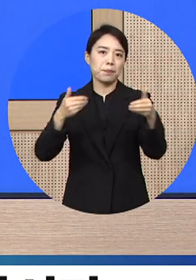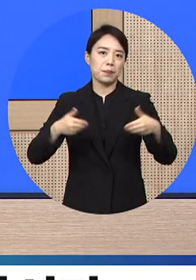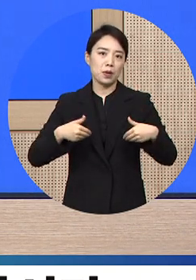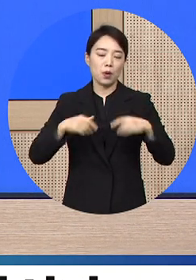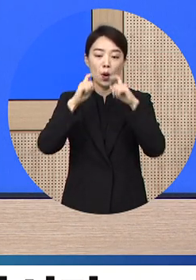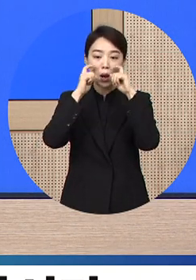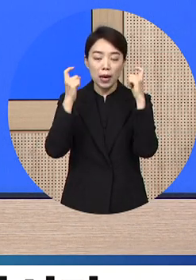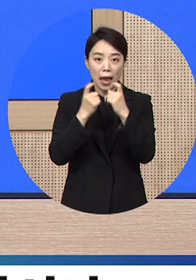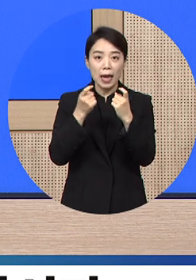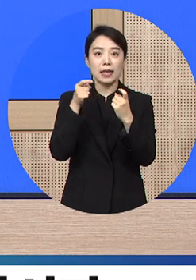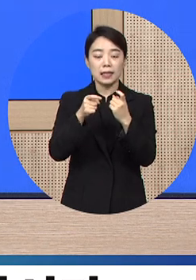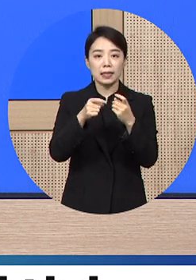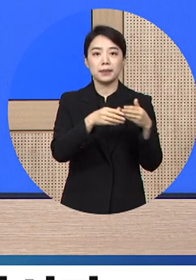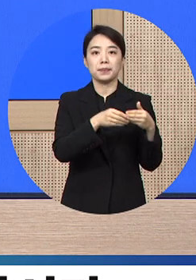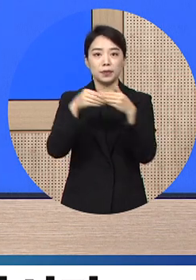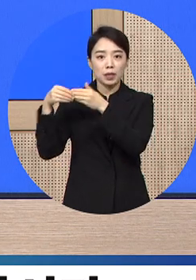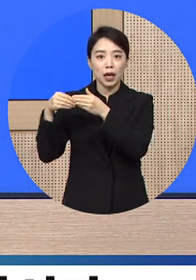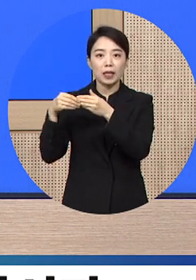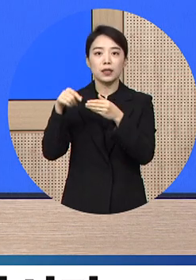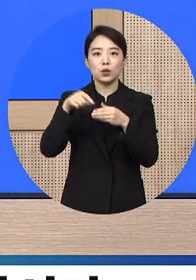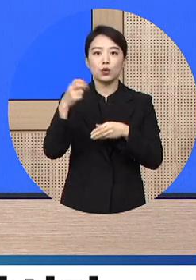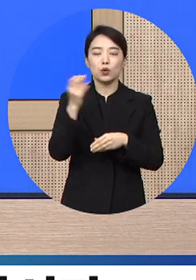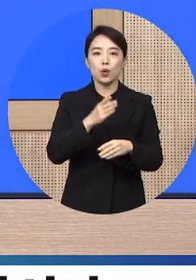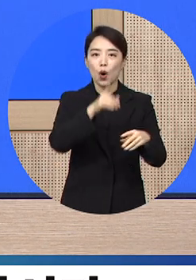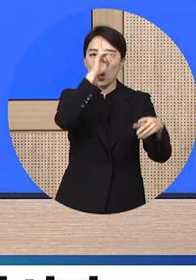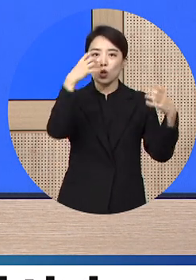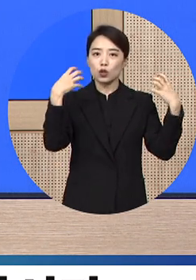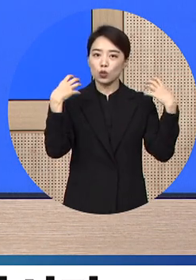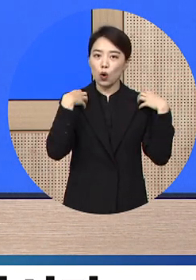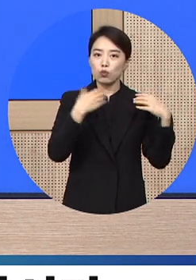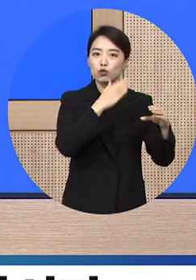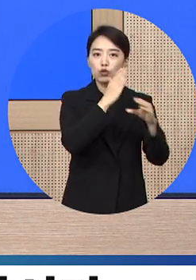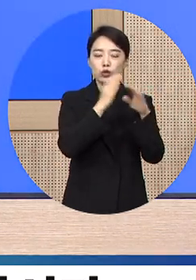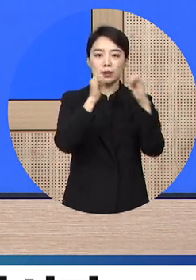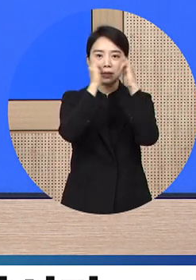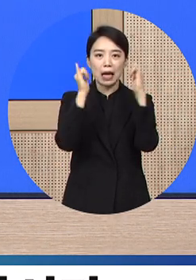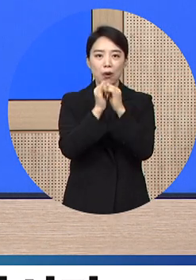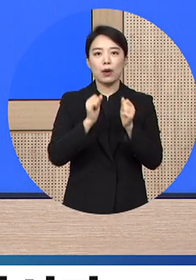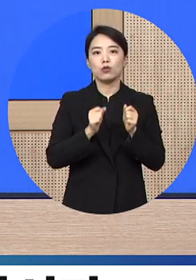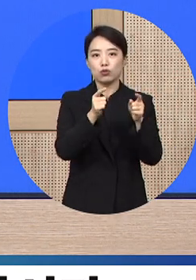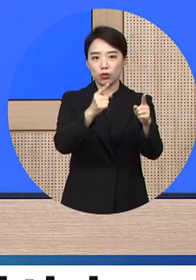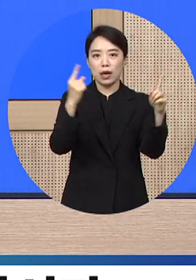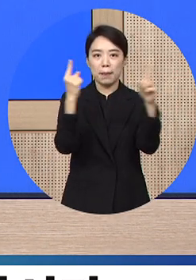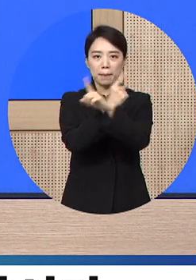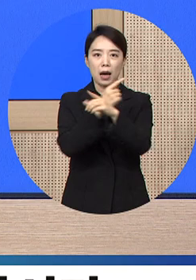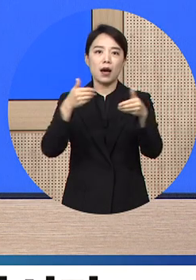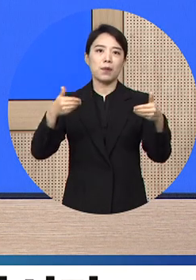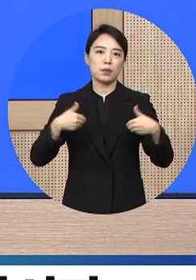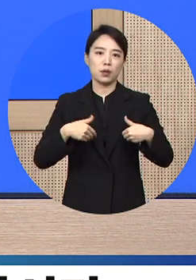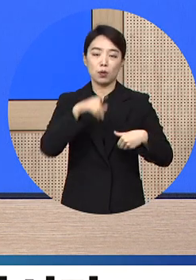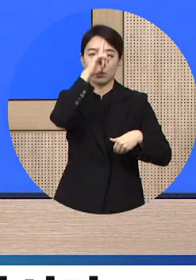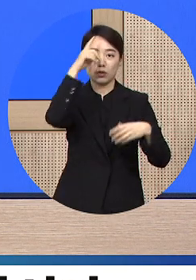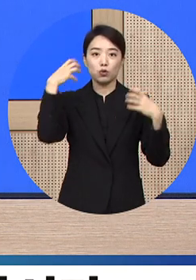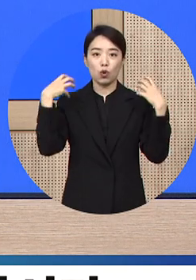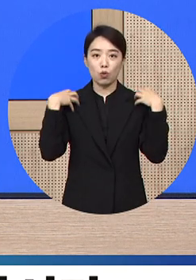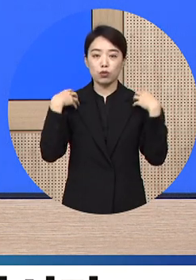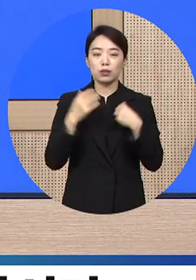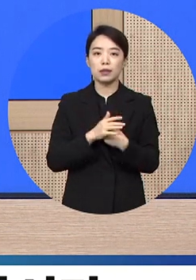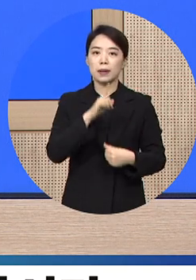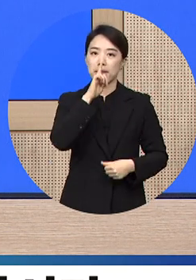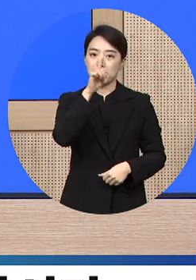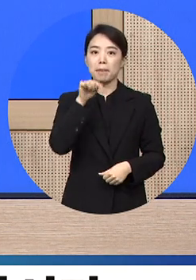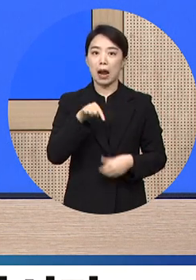민간주도 혁신경제와 정부중심 사회투자로 전환해야 합니다. 정부는